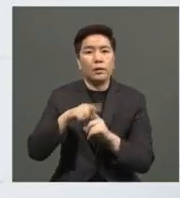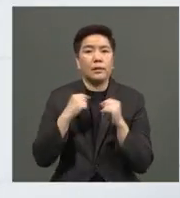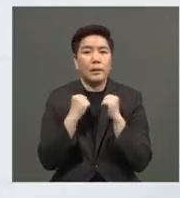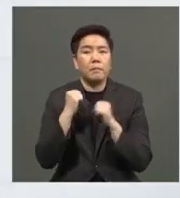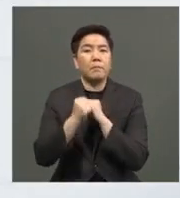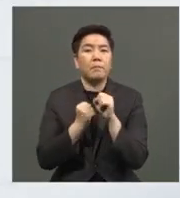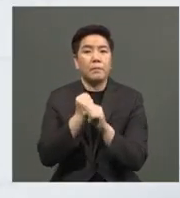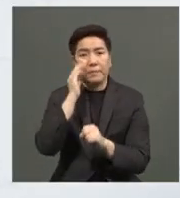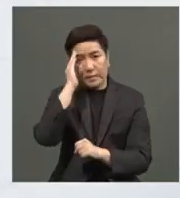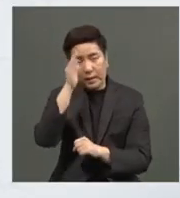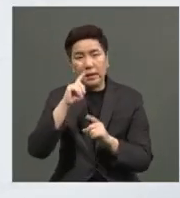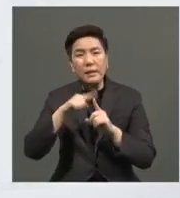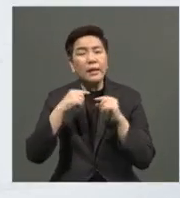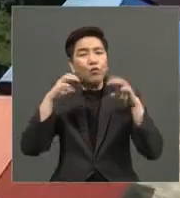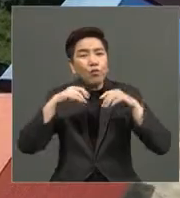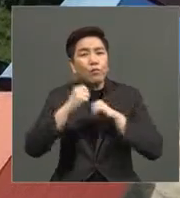หน้า